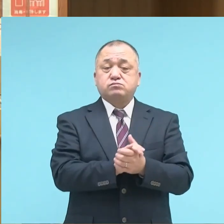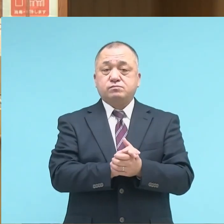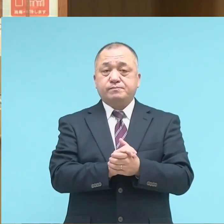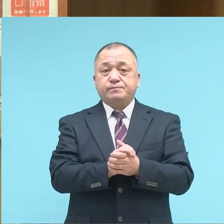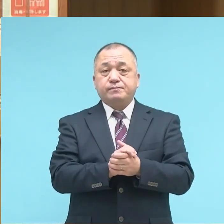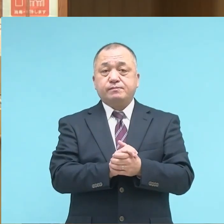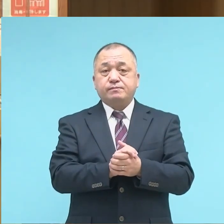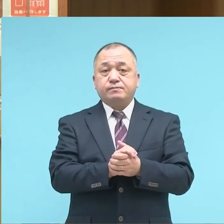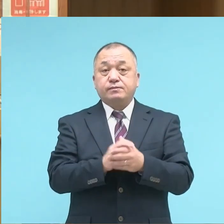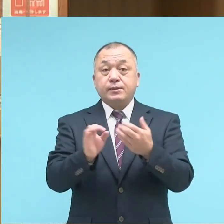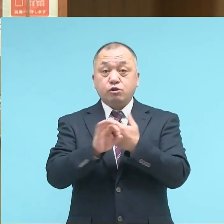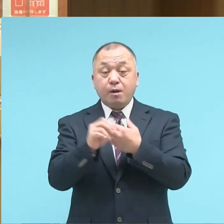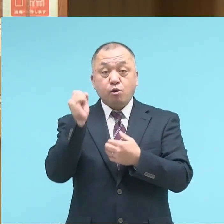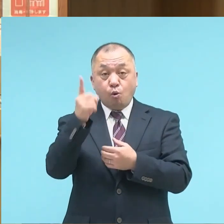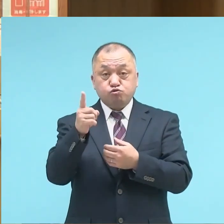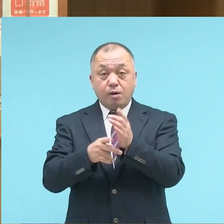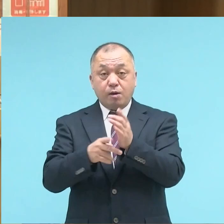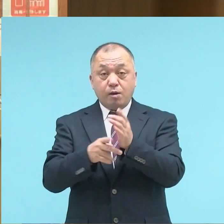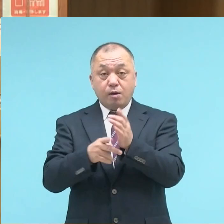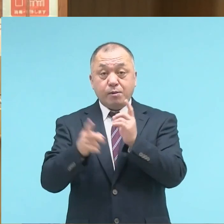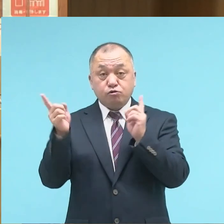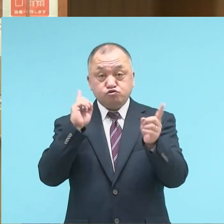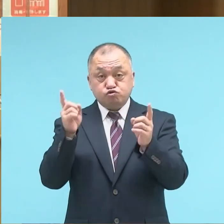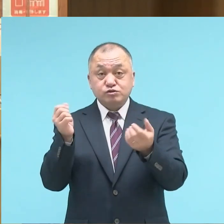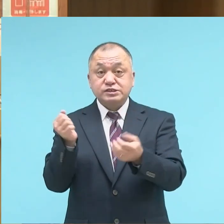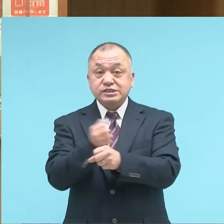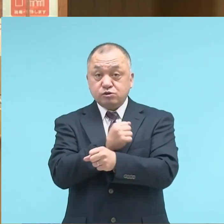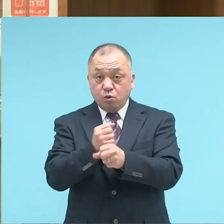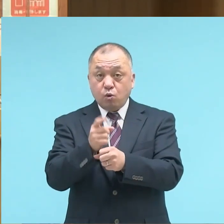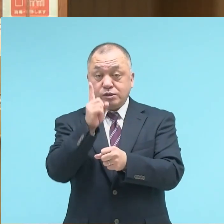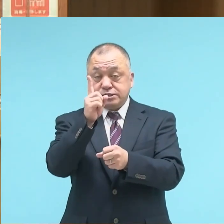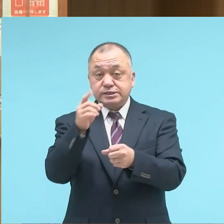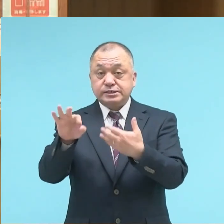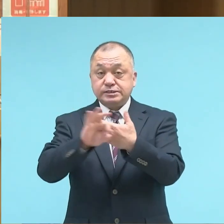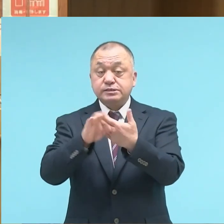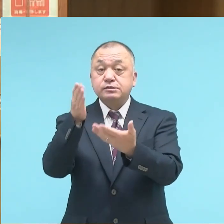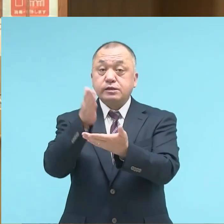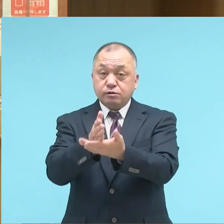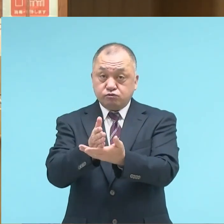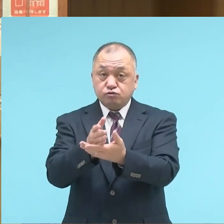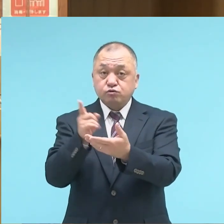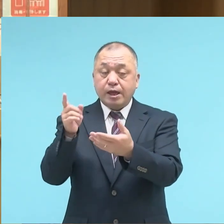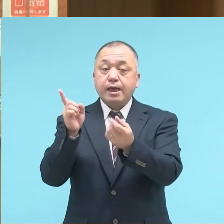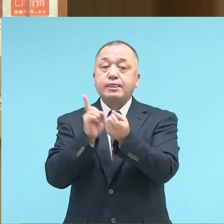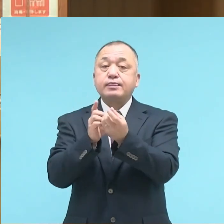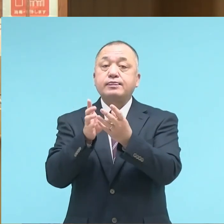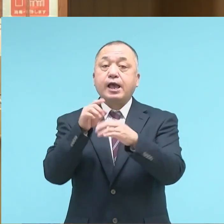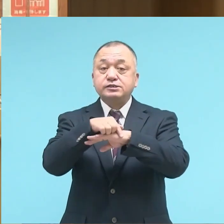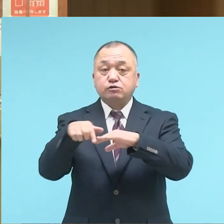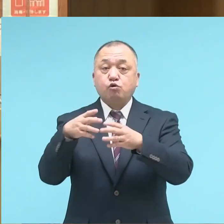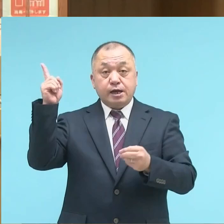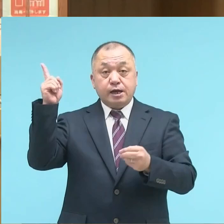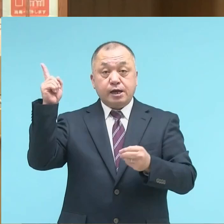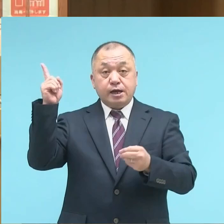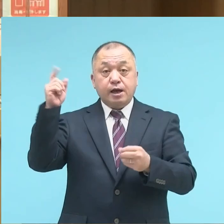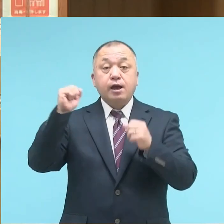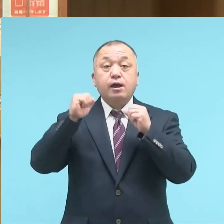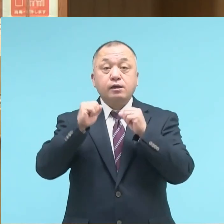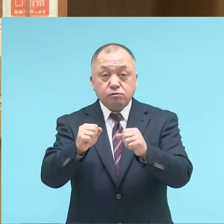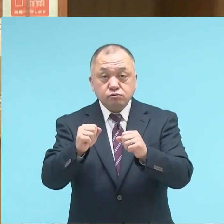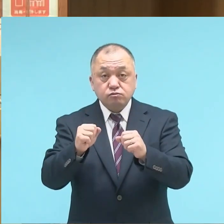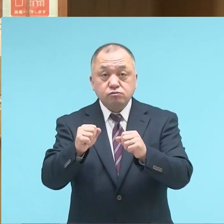でしょうか、まあ、例えば今 GoTo トラベル事業っていうのを一時停止をしていて、まあ、その対策を国としてやりますよっていうことで、まあ、